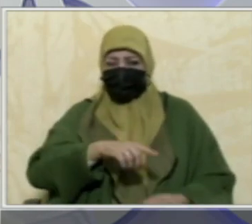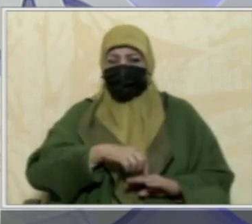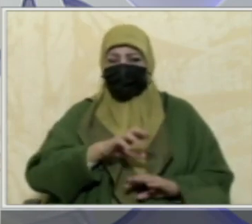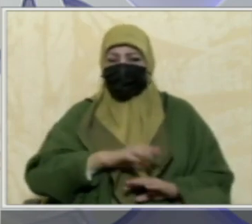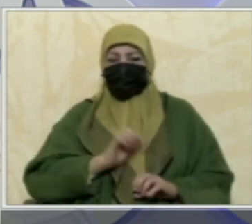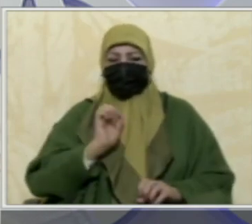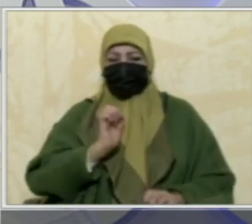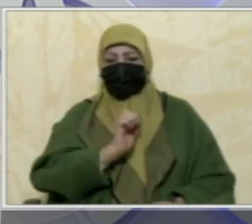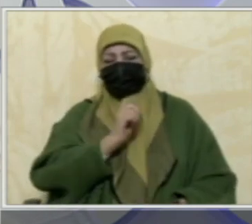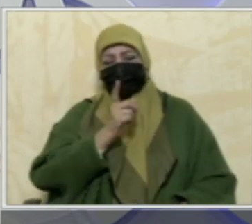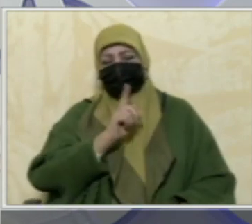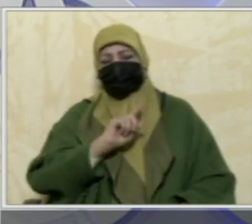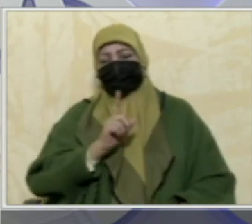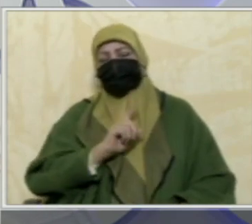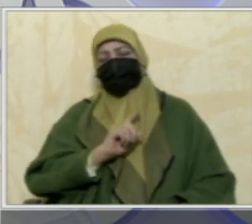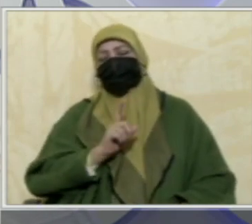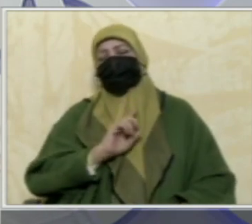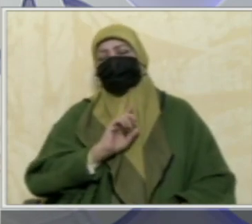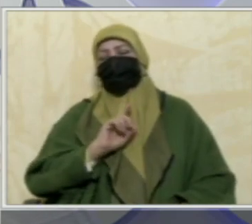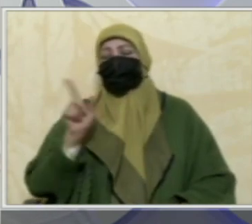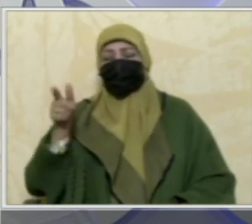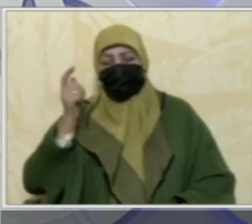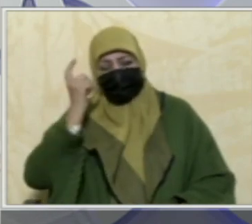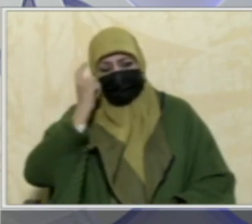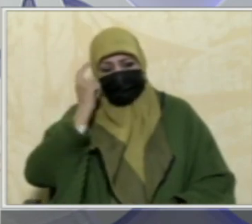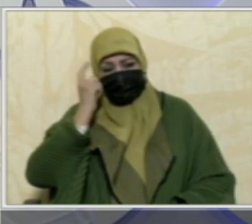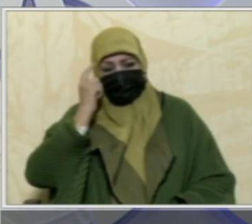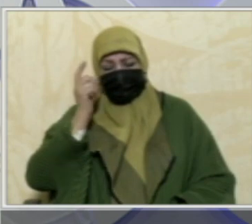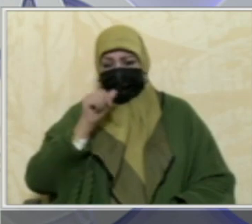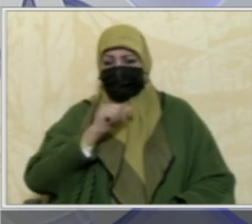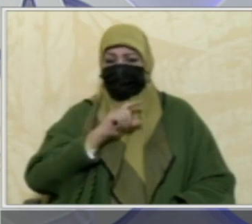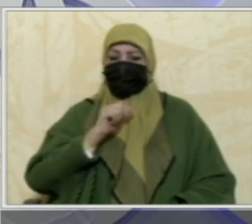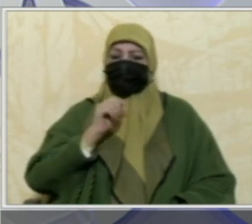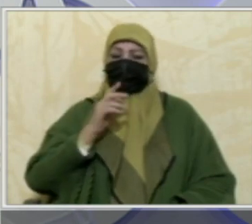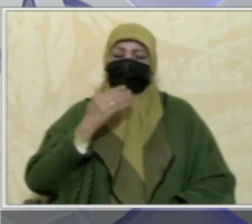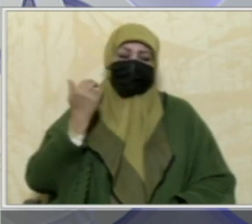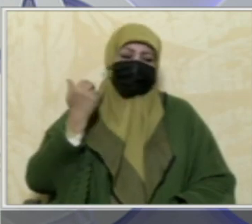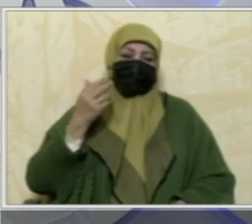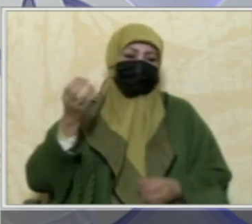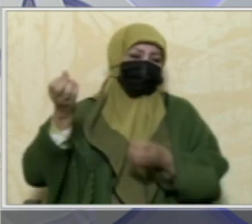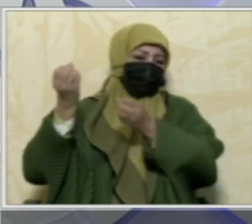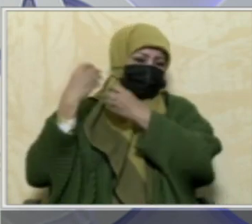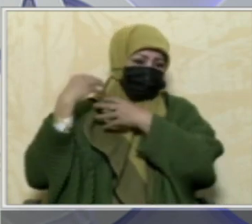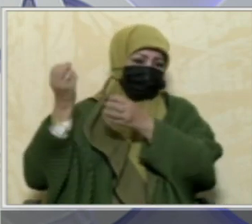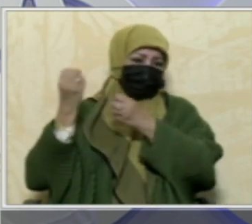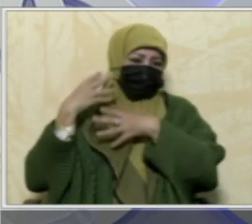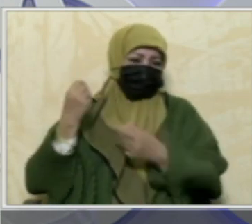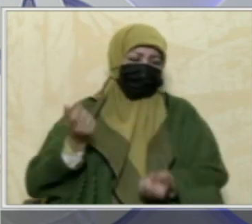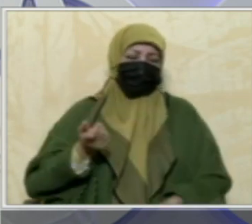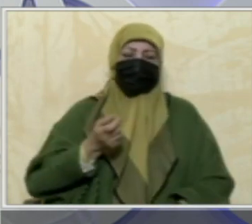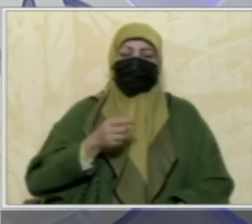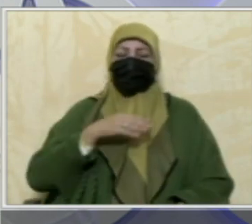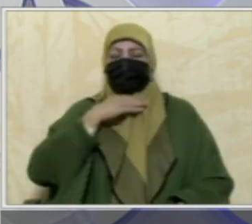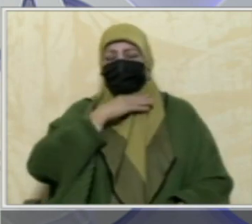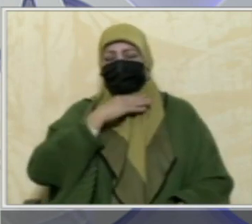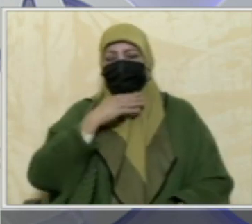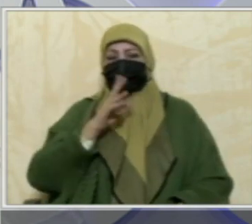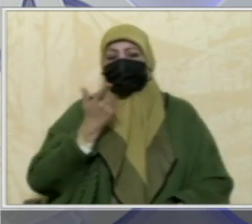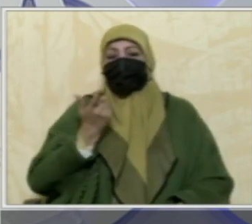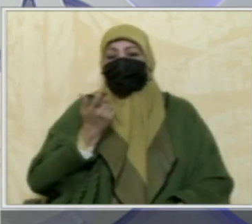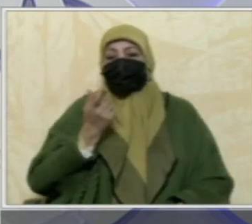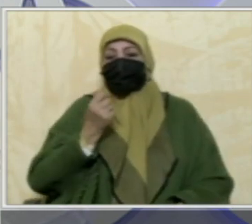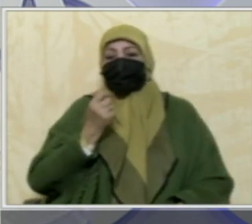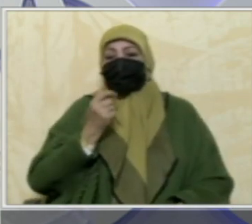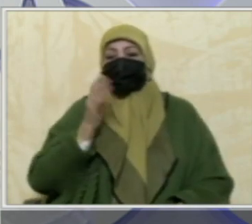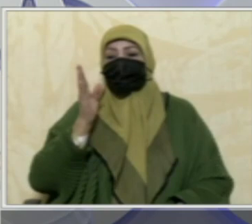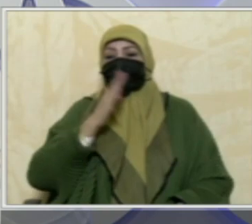في الظاهر تريد الاجر وهي وهي وهو ذبح الاضحيه لكنك وقعت في الاثم لان النبي